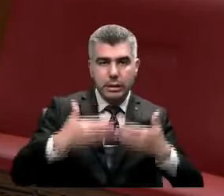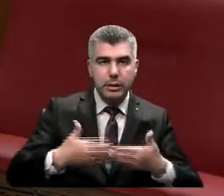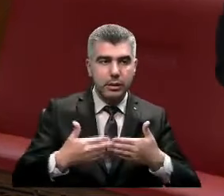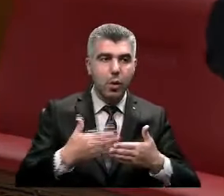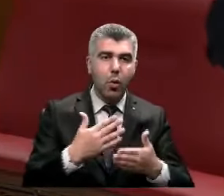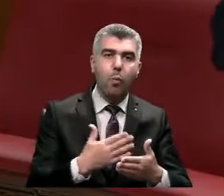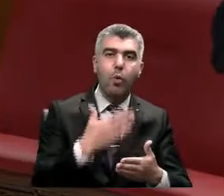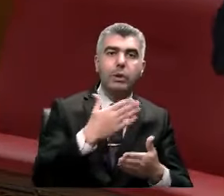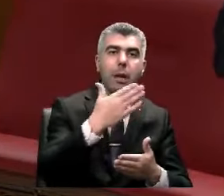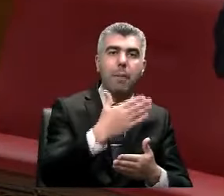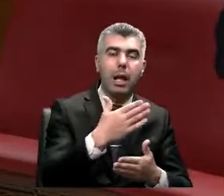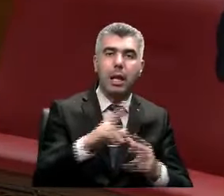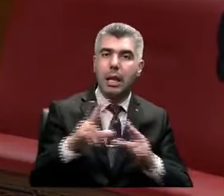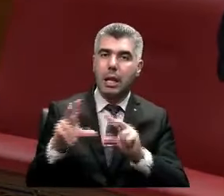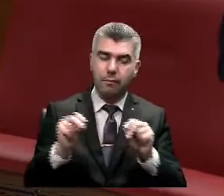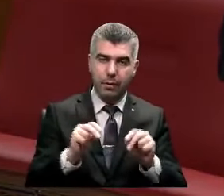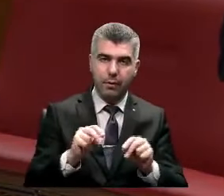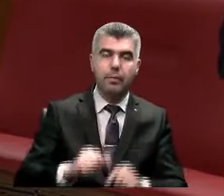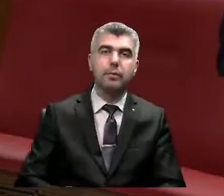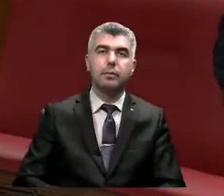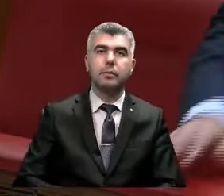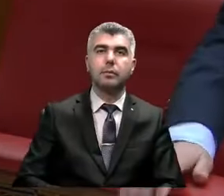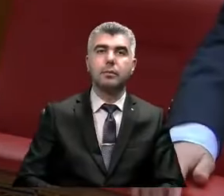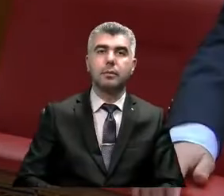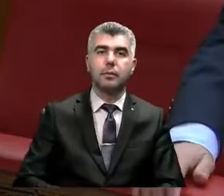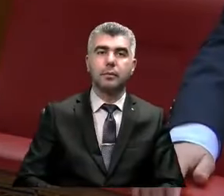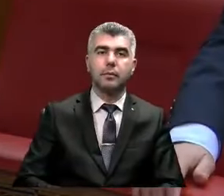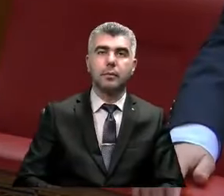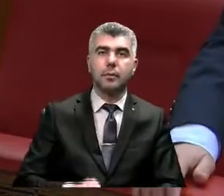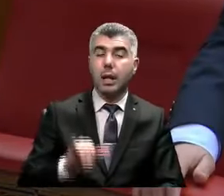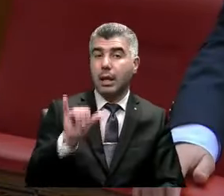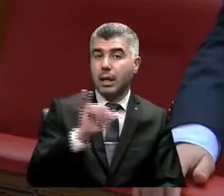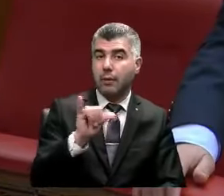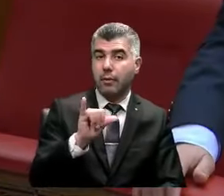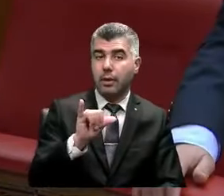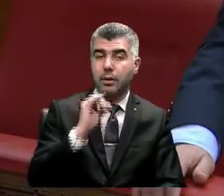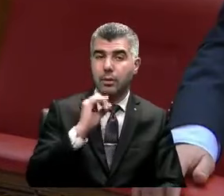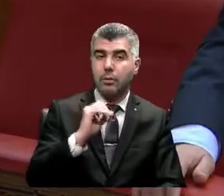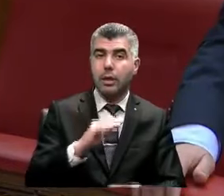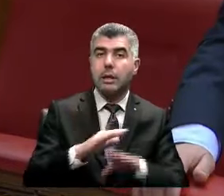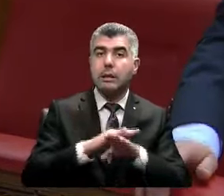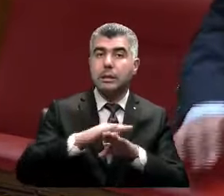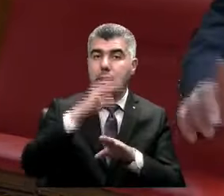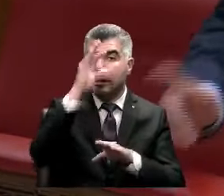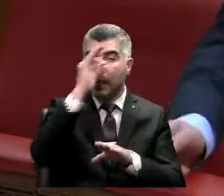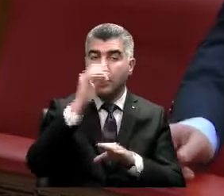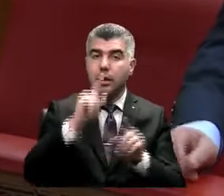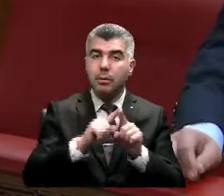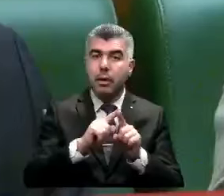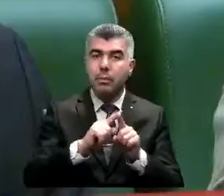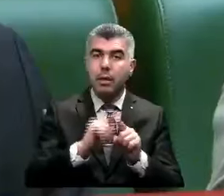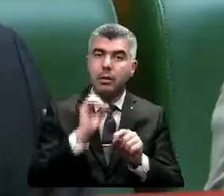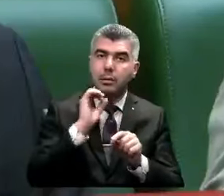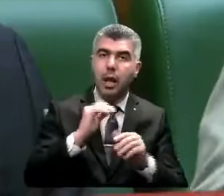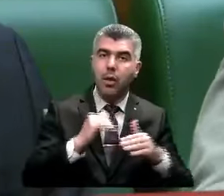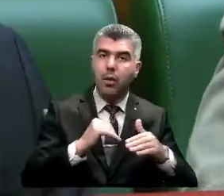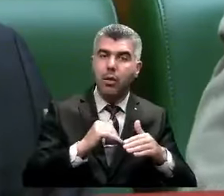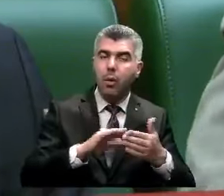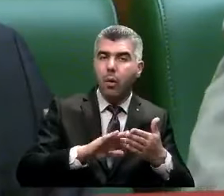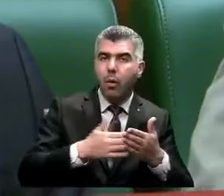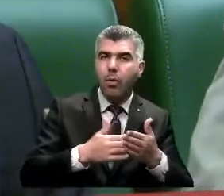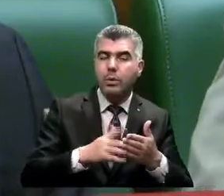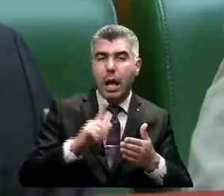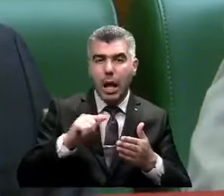والمستقبلية، كيفاش نقدروا نقوموا بالتنسيق والالتقائية ديال السياسات ديال النقل على جميع المستويات، كان